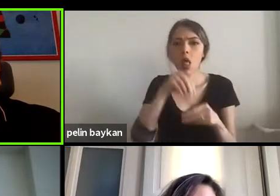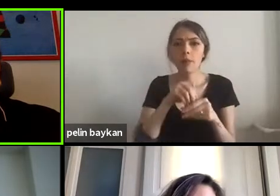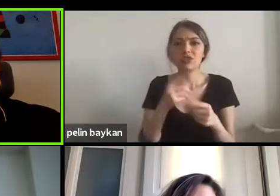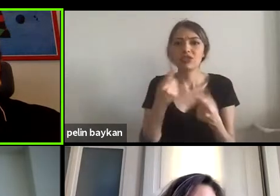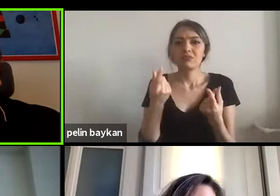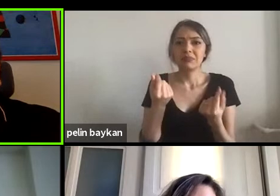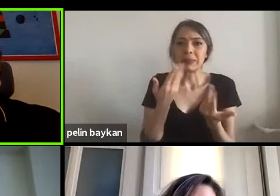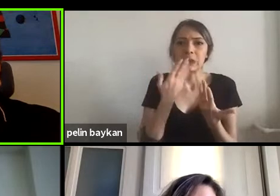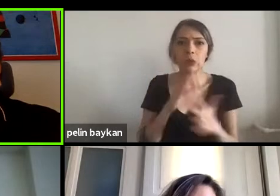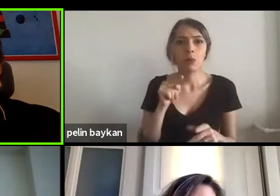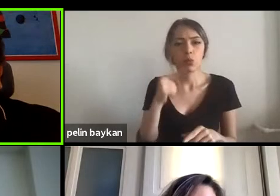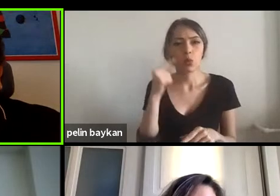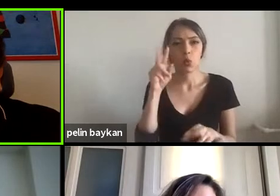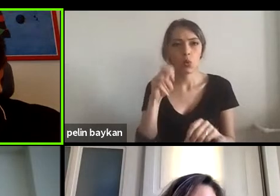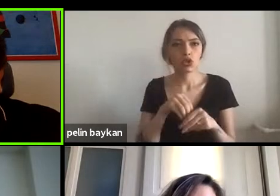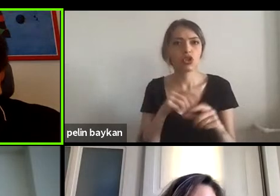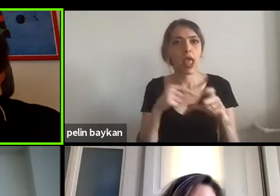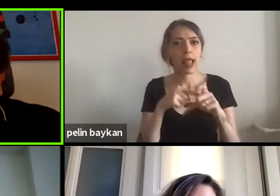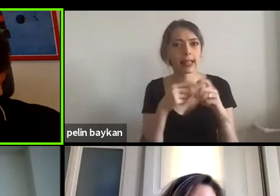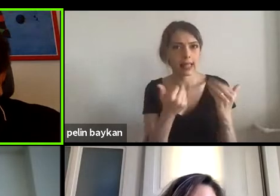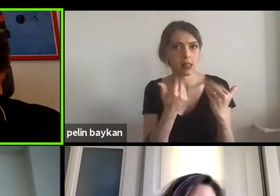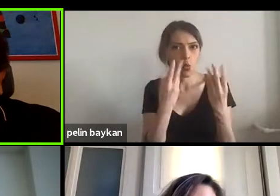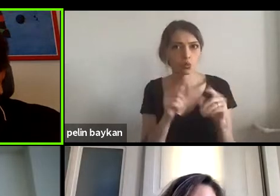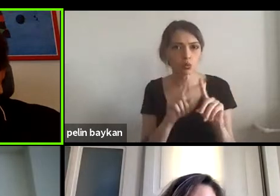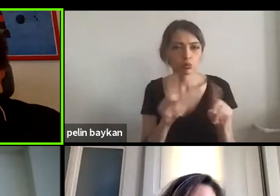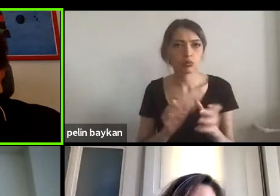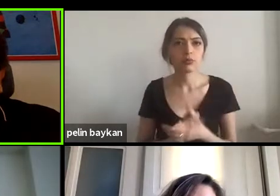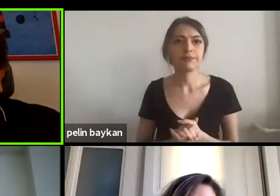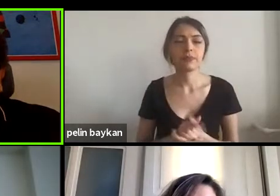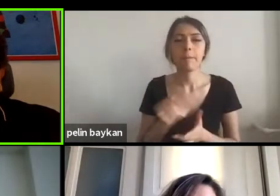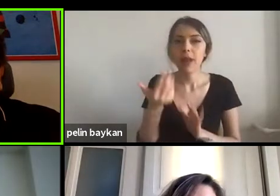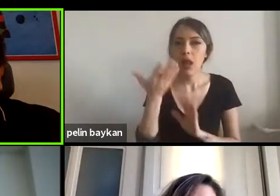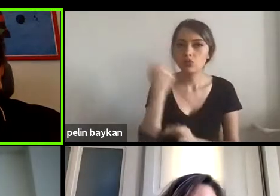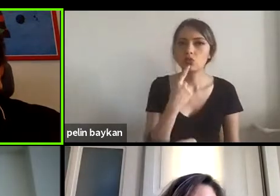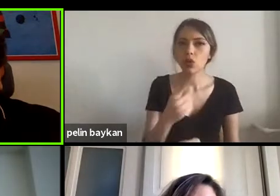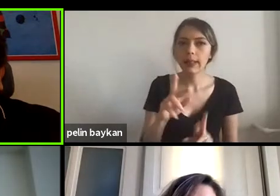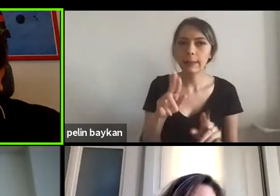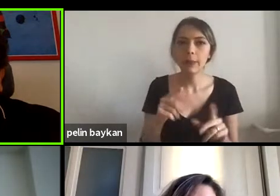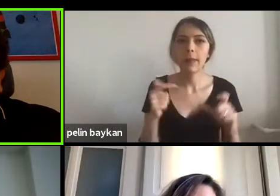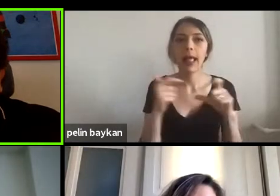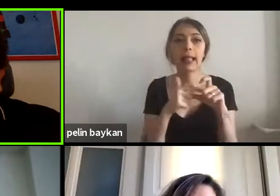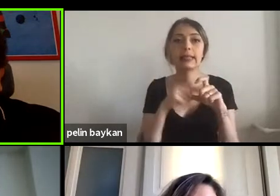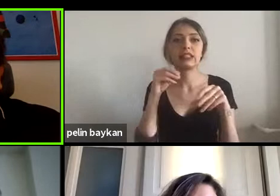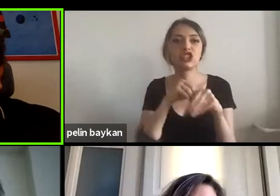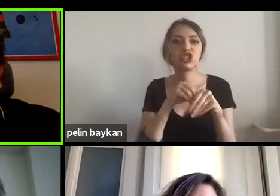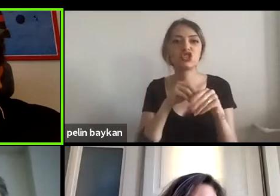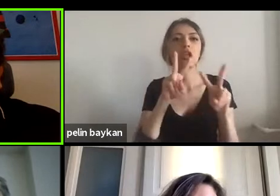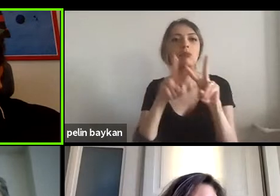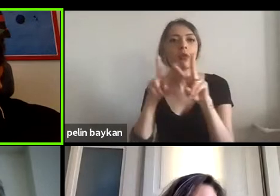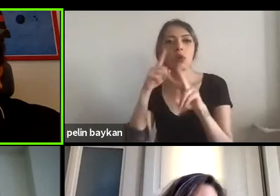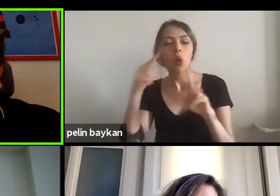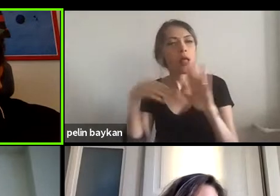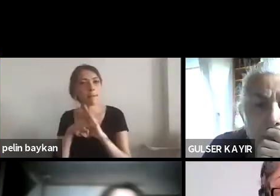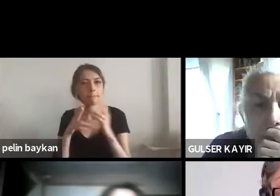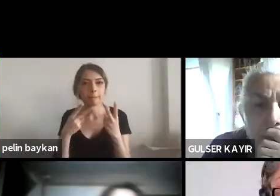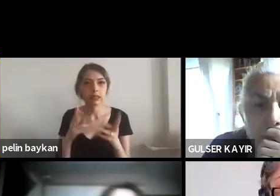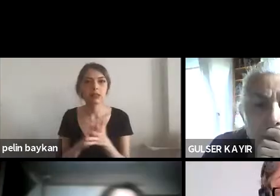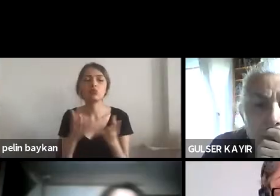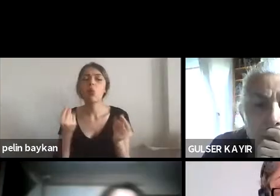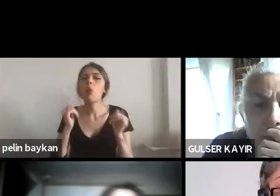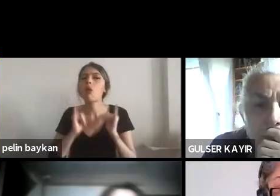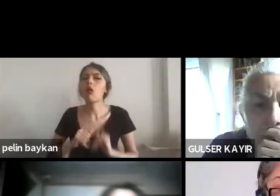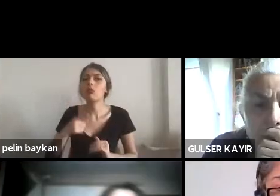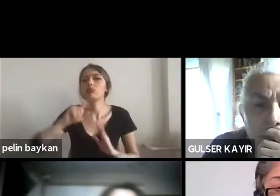Etkiniz destek verebilir mi? Etkin, bir daha önce dediğim gibi Etkiniz'in web sitesine girip çok